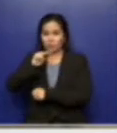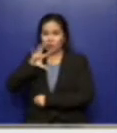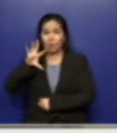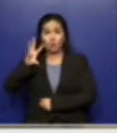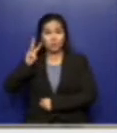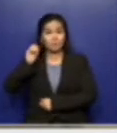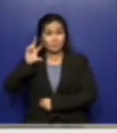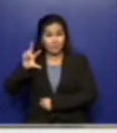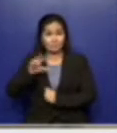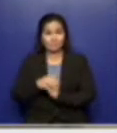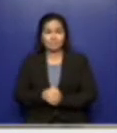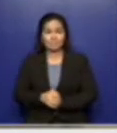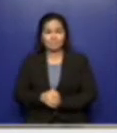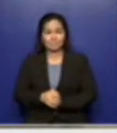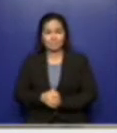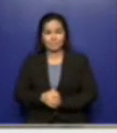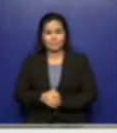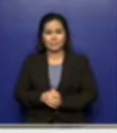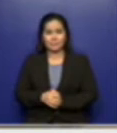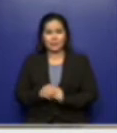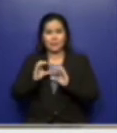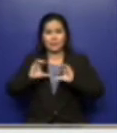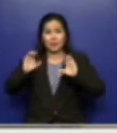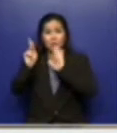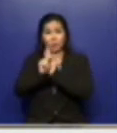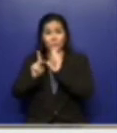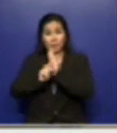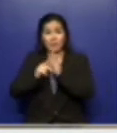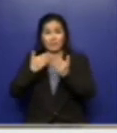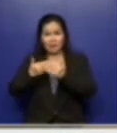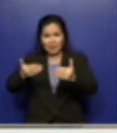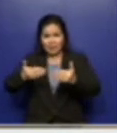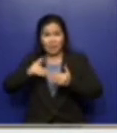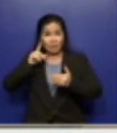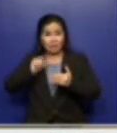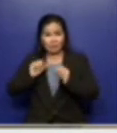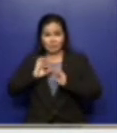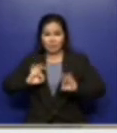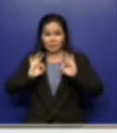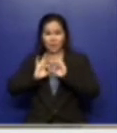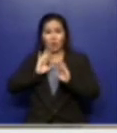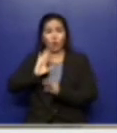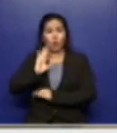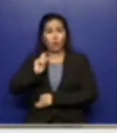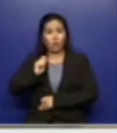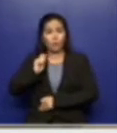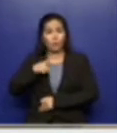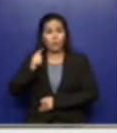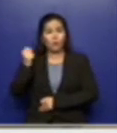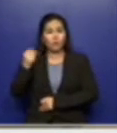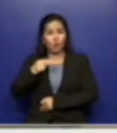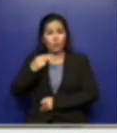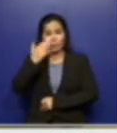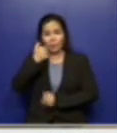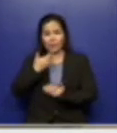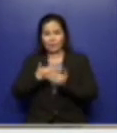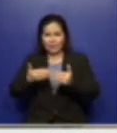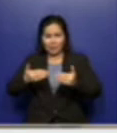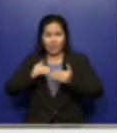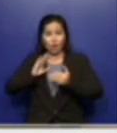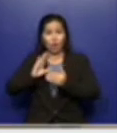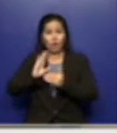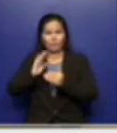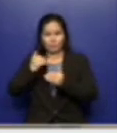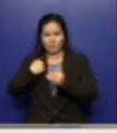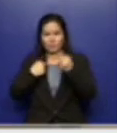2563ซึ่งรายได้ที่รัฐบาลไปออกกฎหมายนี่เป็นรายได้หลักของท้องถิ่นท้องถิ่นมีรายได้หลักอยู่2อย่างอย่าง